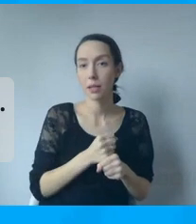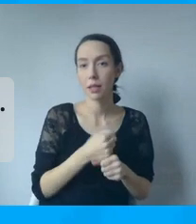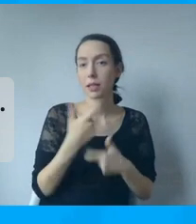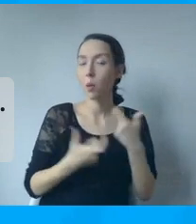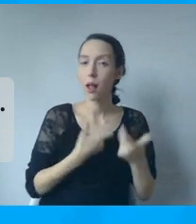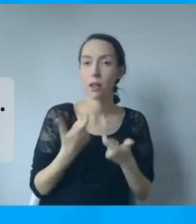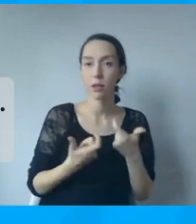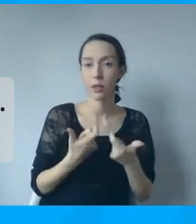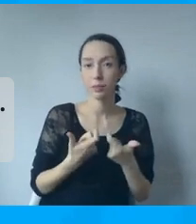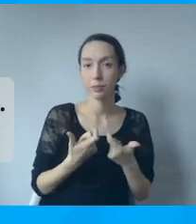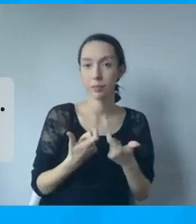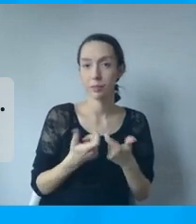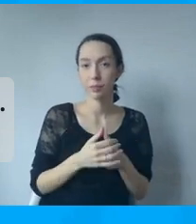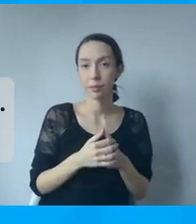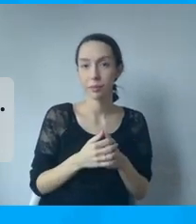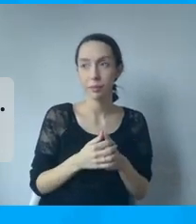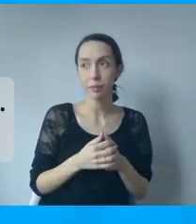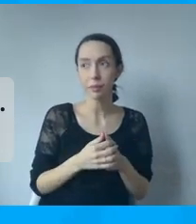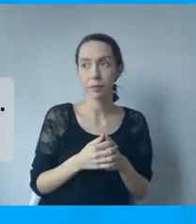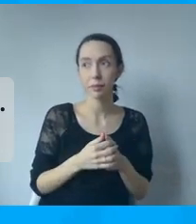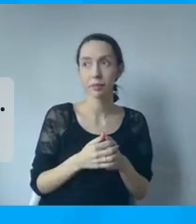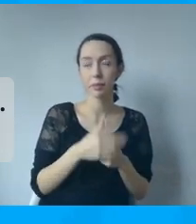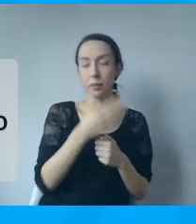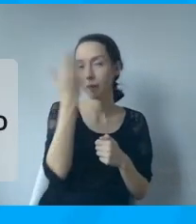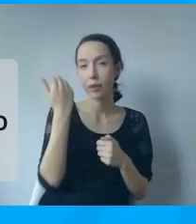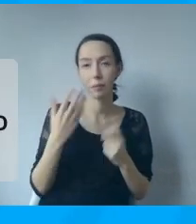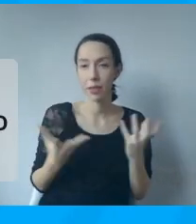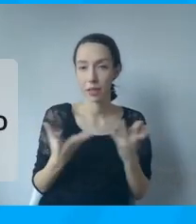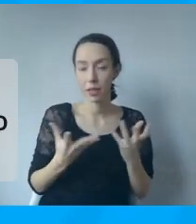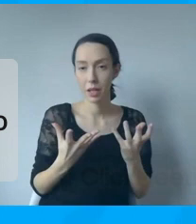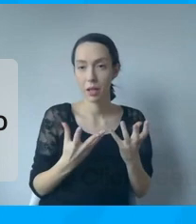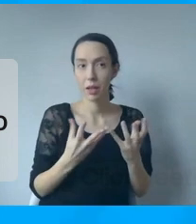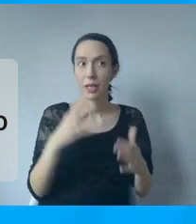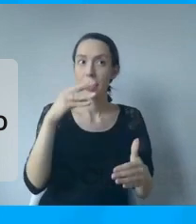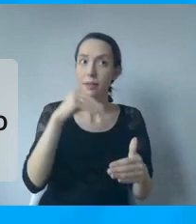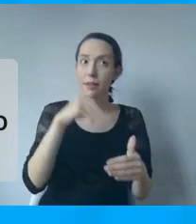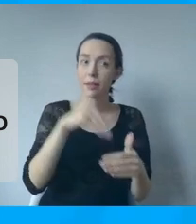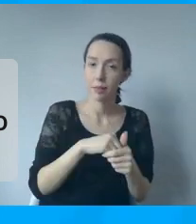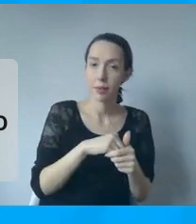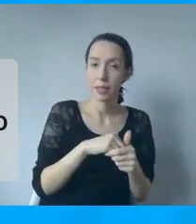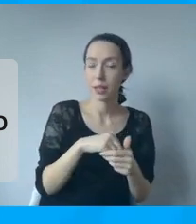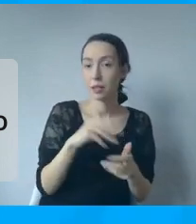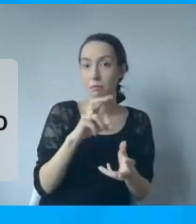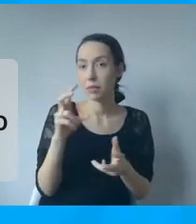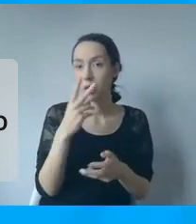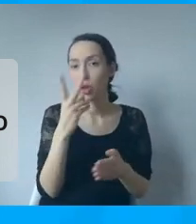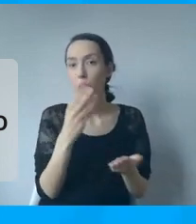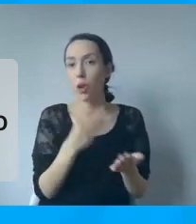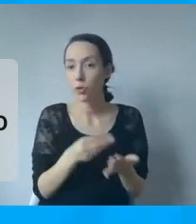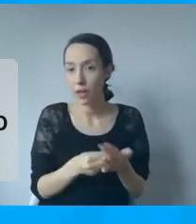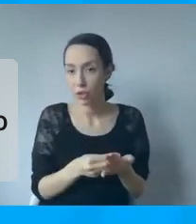kwestii, zastanawiam się, gdzie to jakby zaszeregować, czy dodać to w tej części doświadczenie, jeżeli to były jakieś